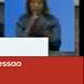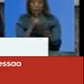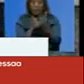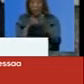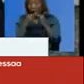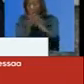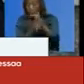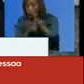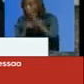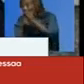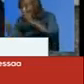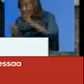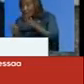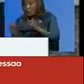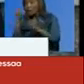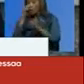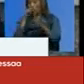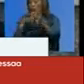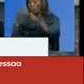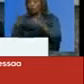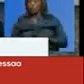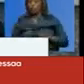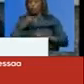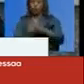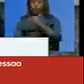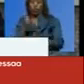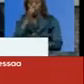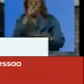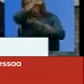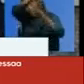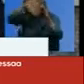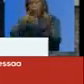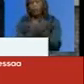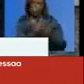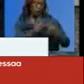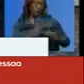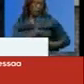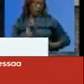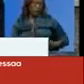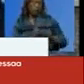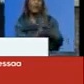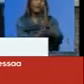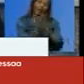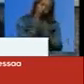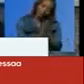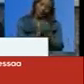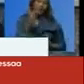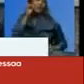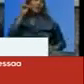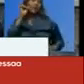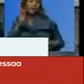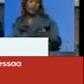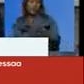በስደት ከሀገሩጭ የምትኖሩ ኢትዮጵያውያንና ትውልድ ኢትዮጵያውያን በሙሉ ከልባችን ይቅር ተባብለን የትናንትናው